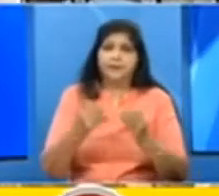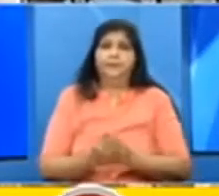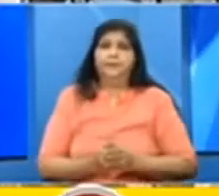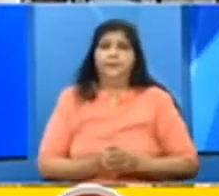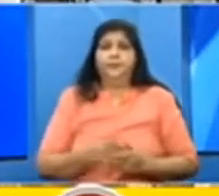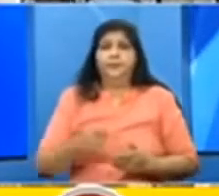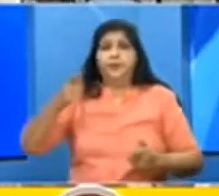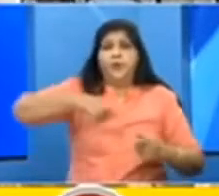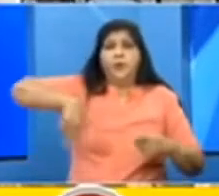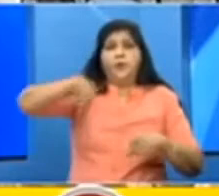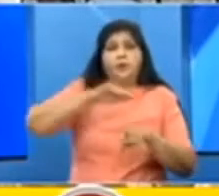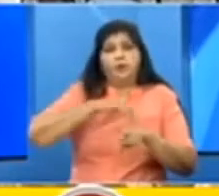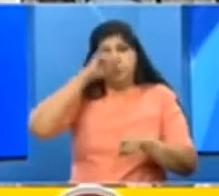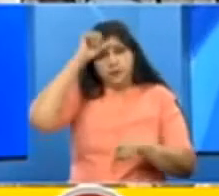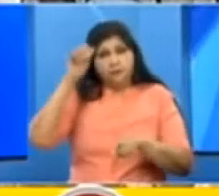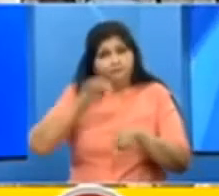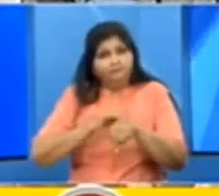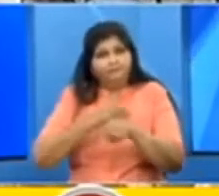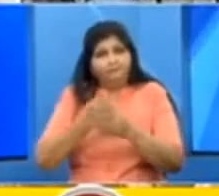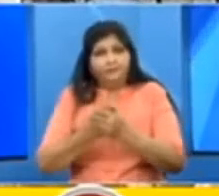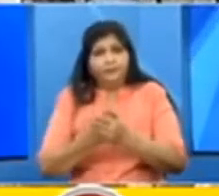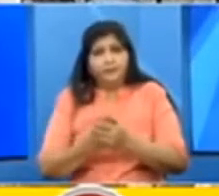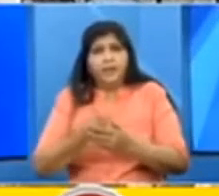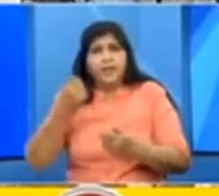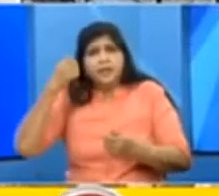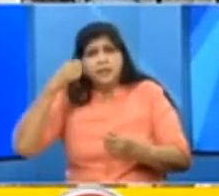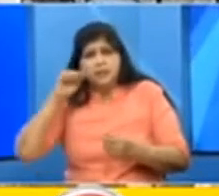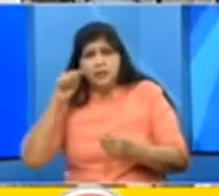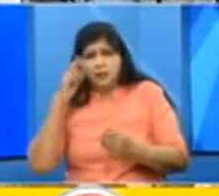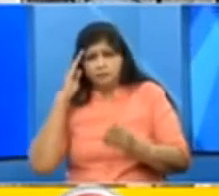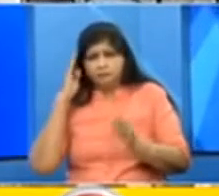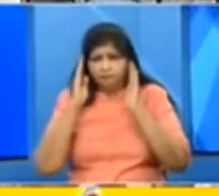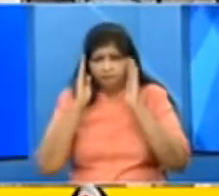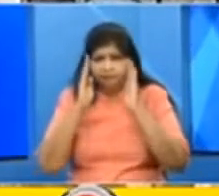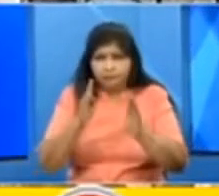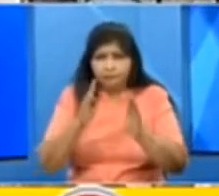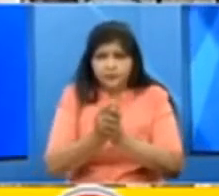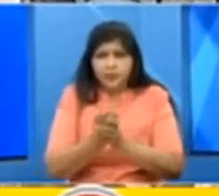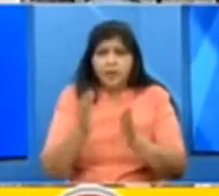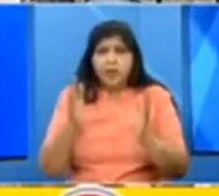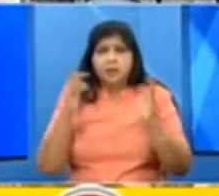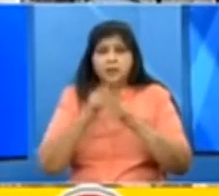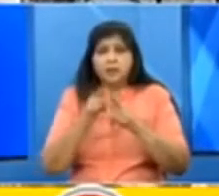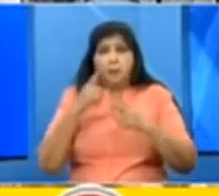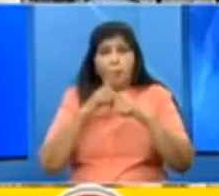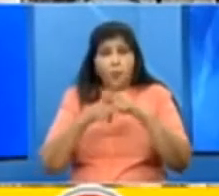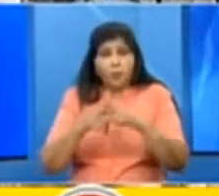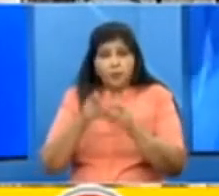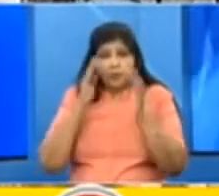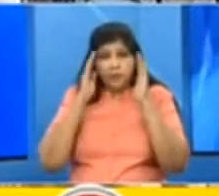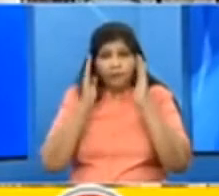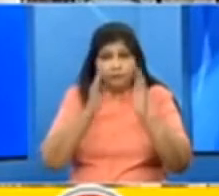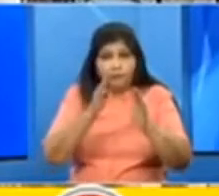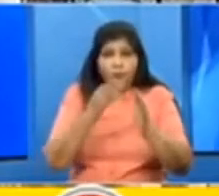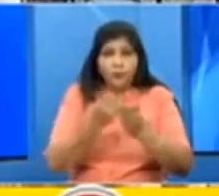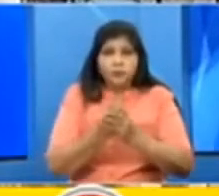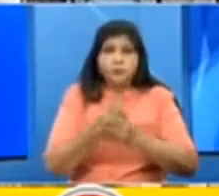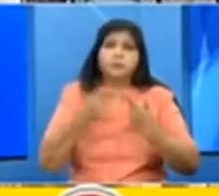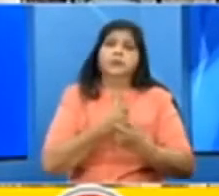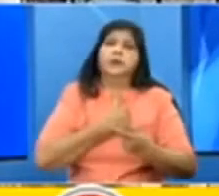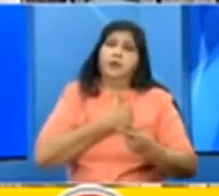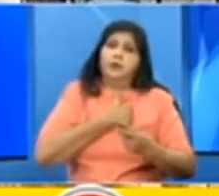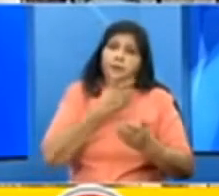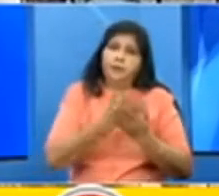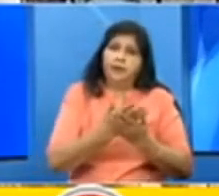प्यारे देशवासियों, सही अप्रोच से, सकारात्मक अप्रोच से हमेशा आपदा